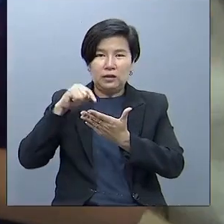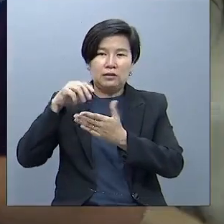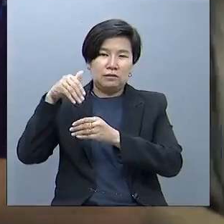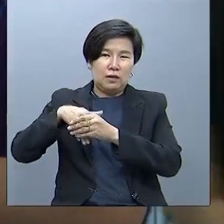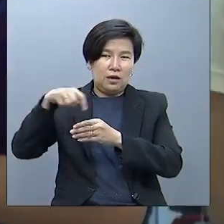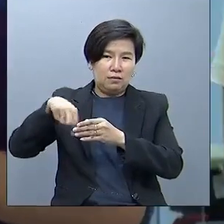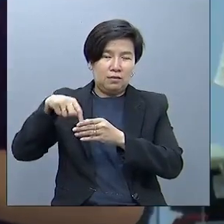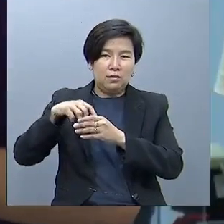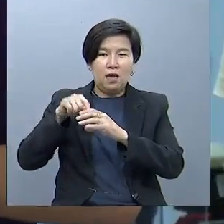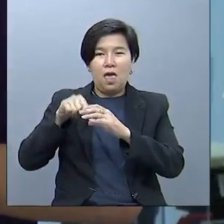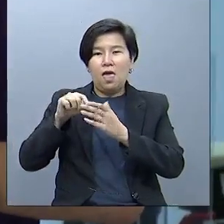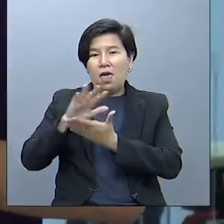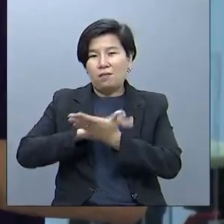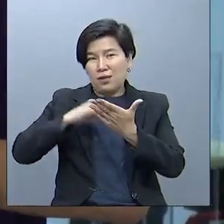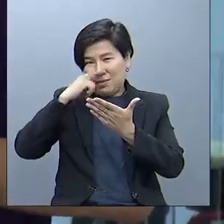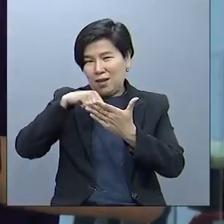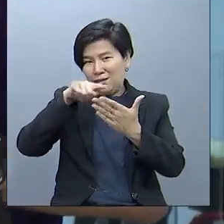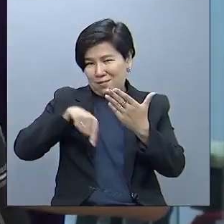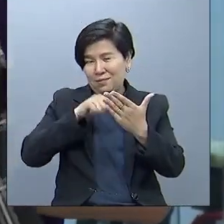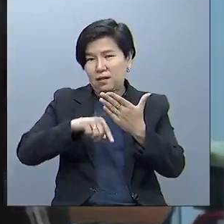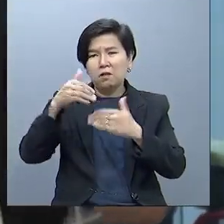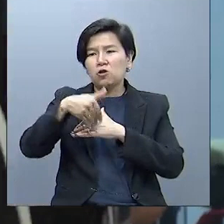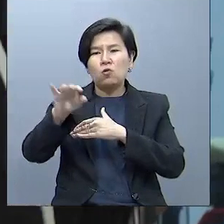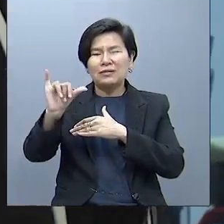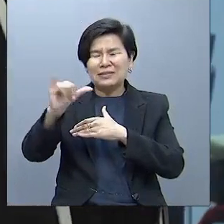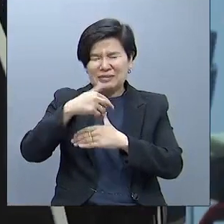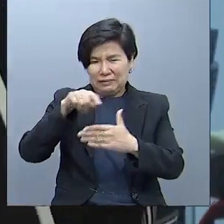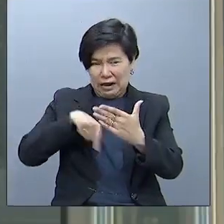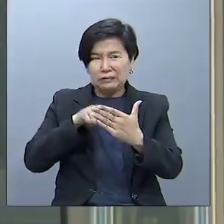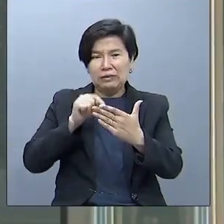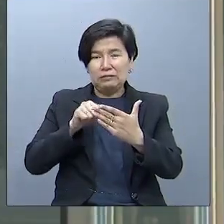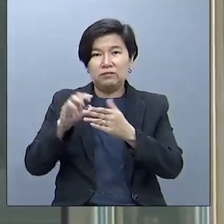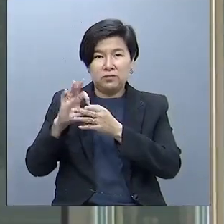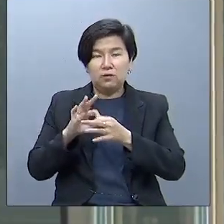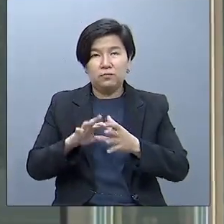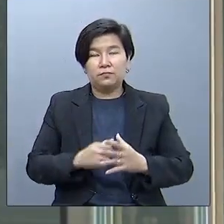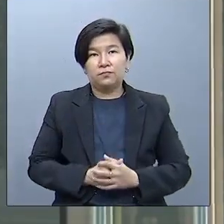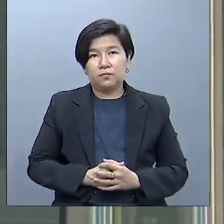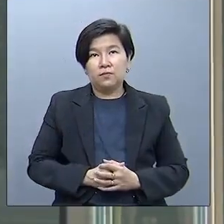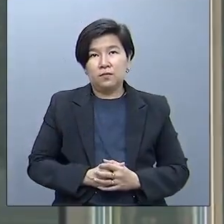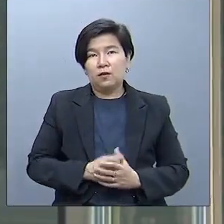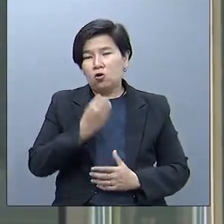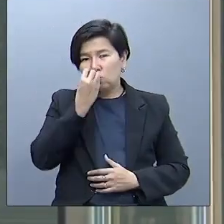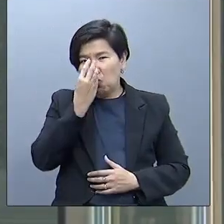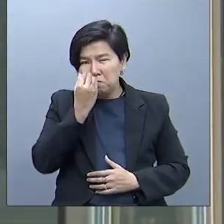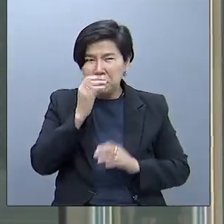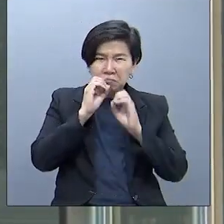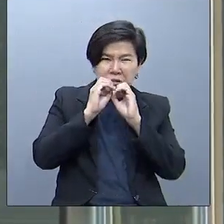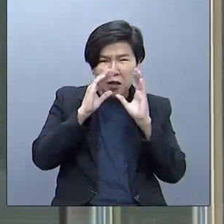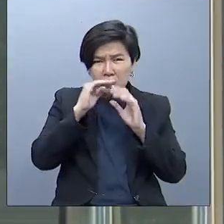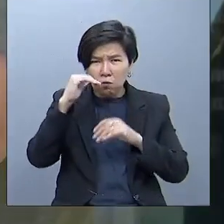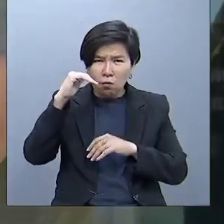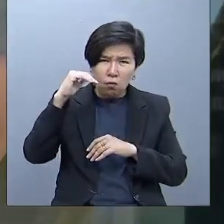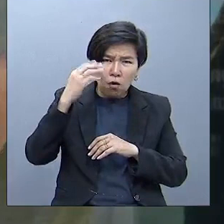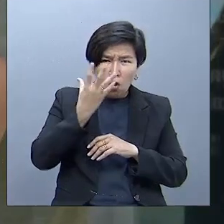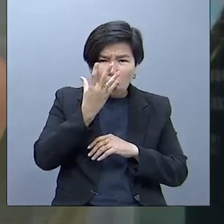ไม่วาจะเป็นเรื่องของปัจจัยหนุนอย่เงินเฟ้อเองถึงจะลดลงแตกก็ยงสูงอยู่ค่ะดอกเบี้ยก็ยัไม่ชดวจะลงเมื่อไร